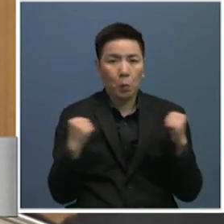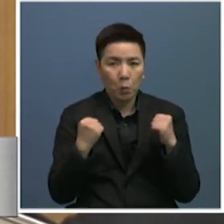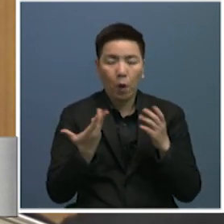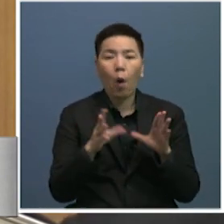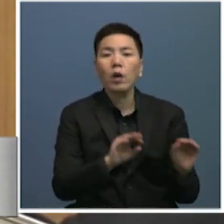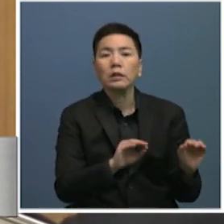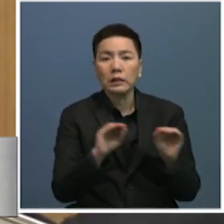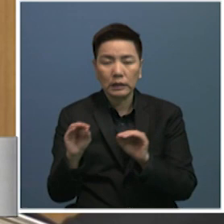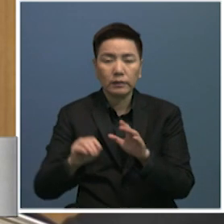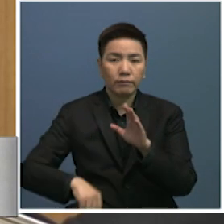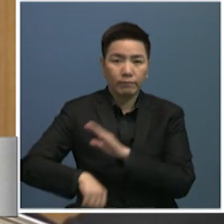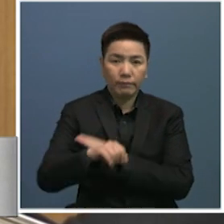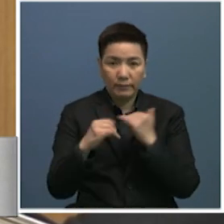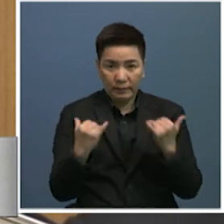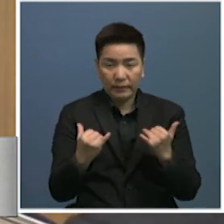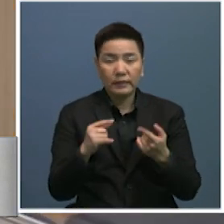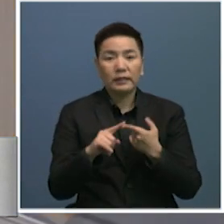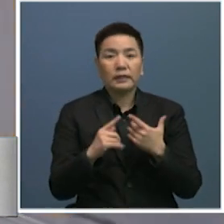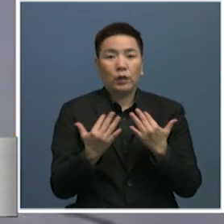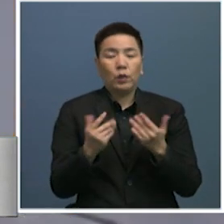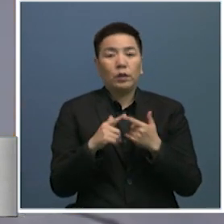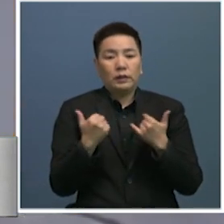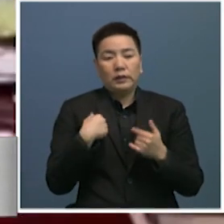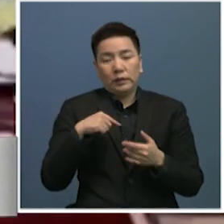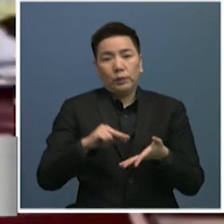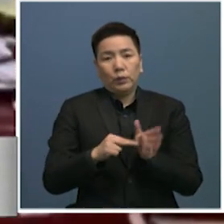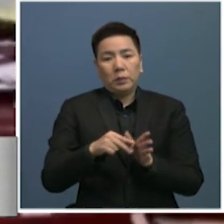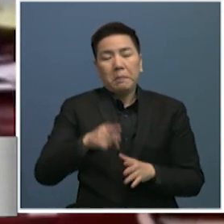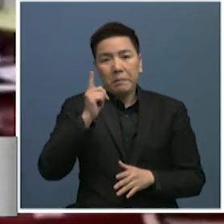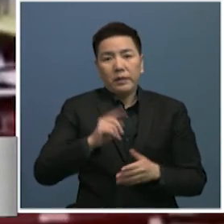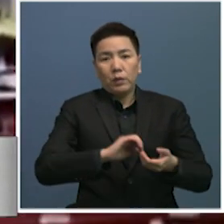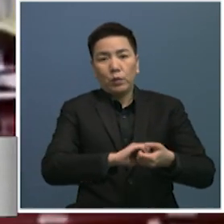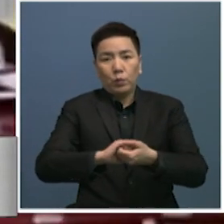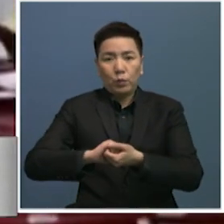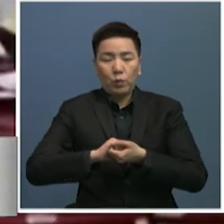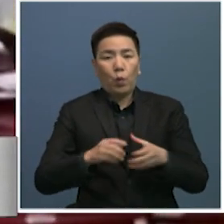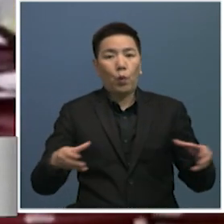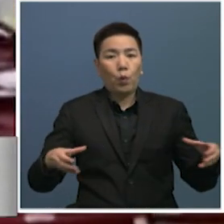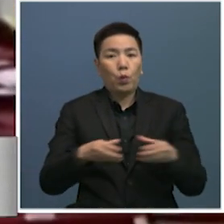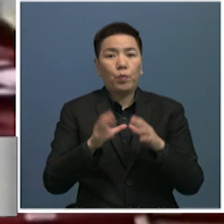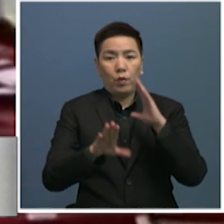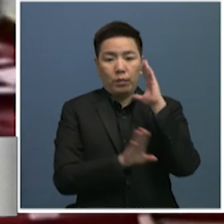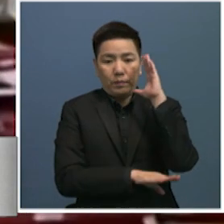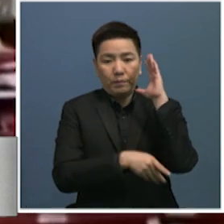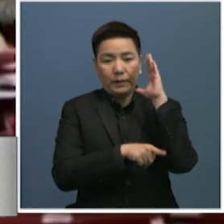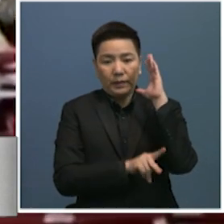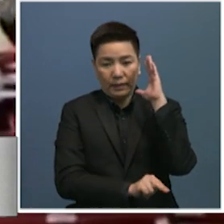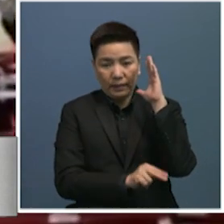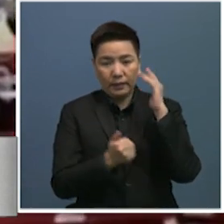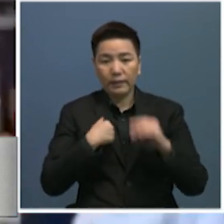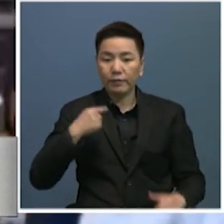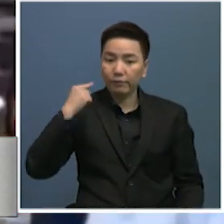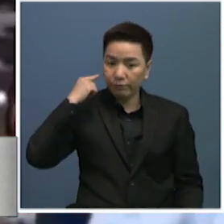19ขั้นรุนแรงอีกครั้งหนึ่งได้จึงเลื่อนออกไปก่อนนะครับนับว่าเป็นการร่วมไม้ร่วมมือของคนในจังหวัดปัตตานีอย่างแท้จริง